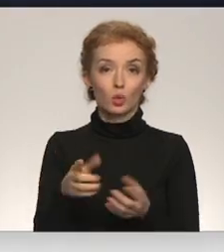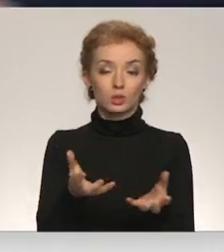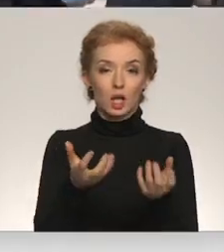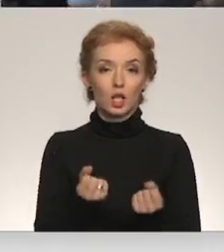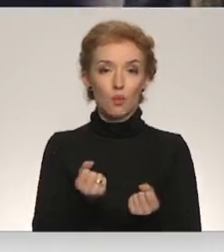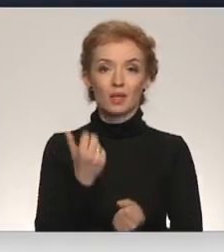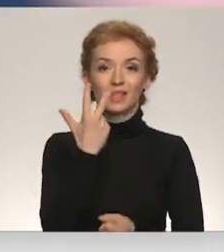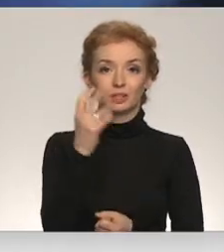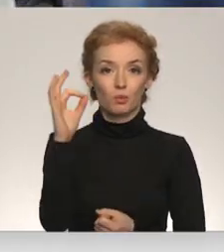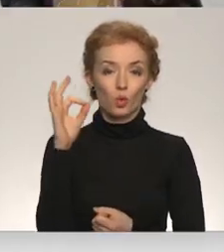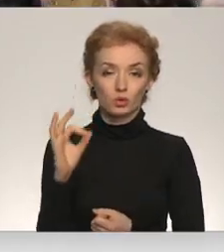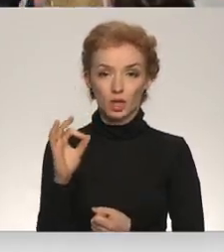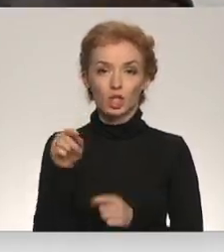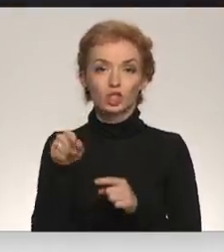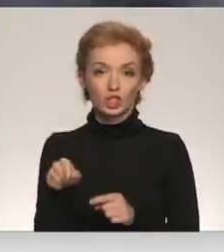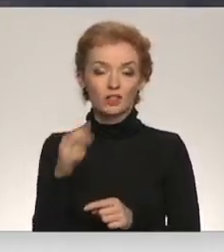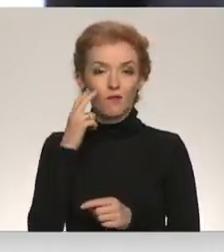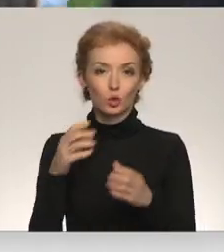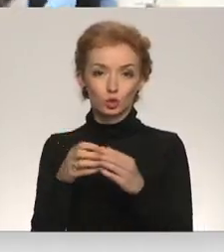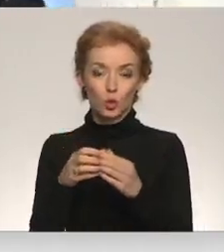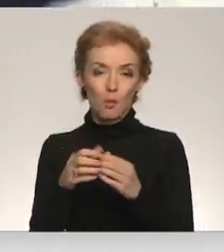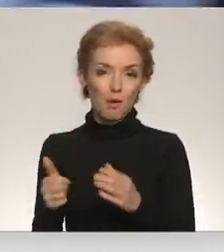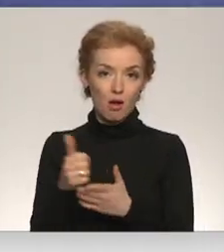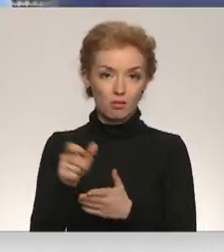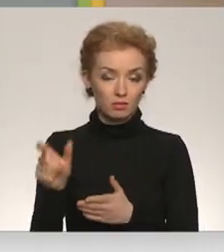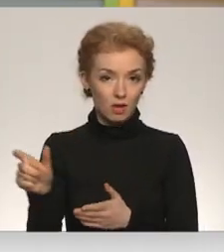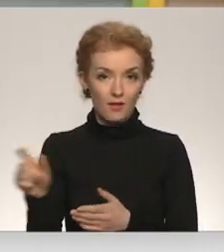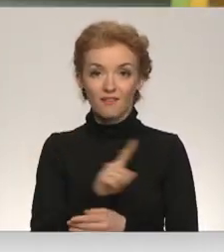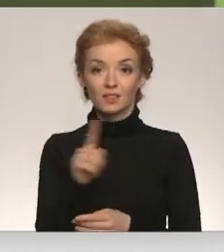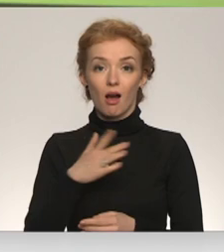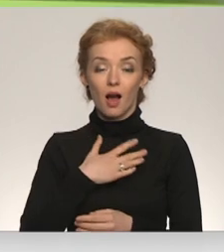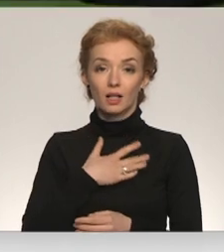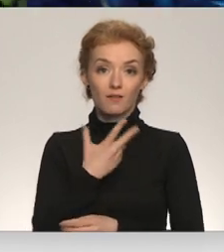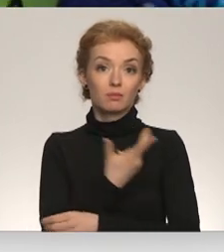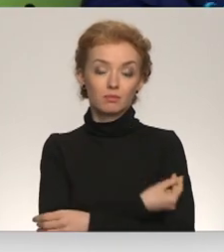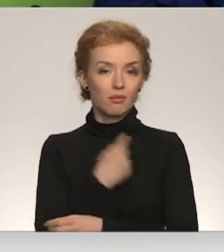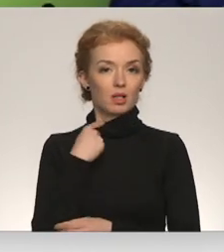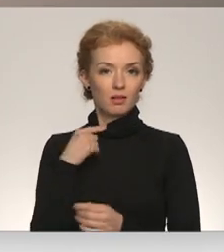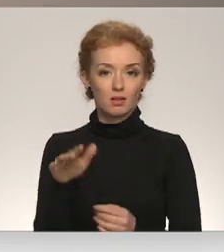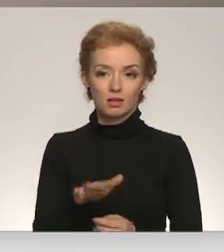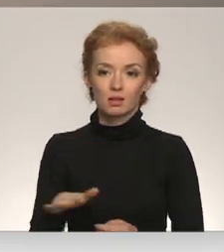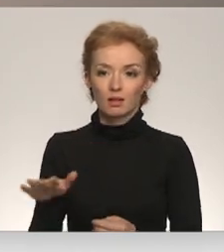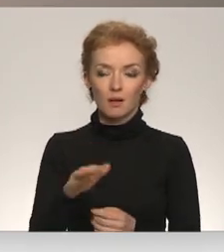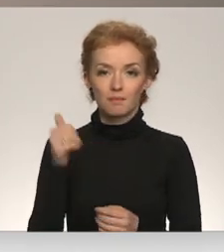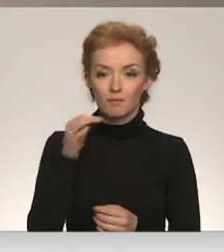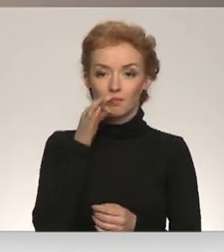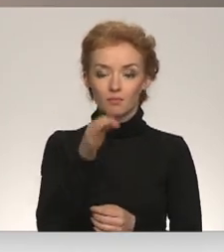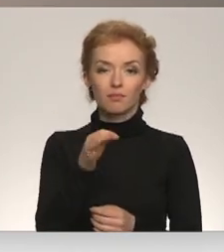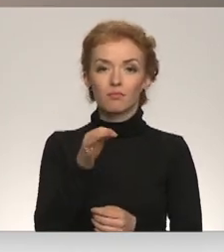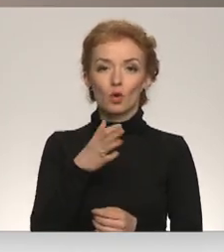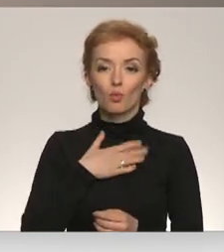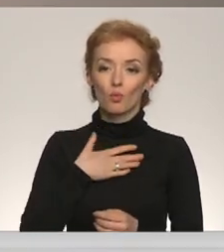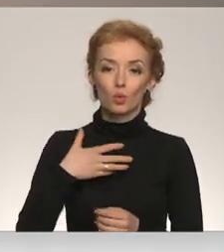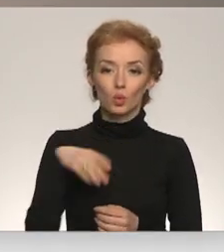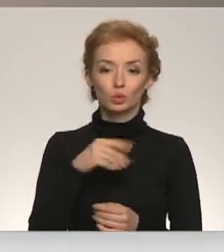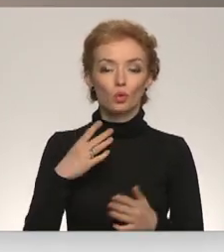saņēmuši 3% šīs vecuma grupas pārstāvji. Visaktīvāk bērnus potē Rīgā. Mūsu tā vēlme